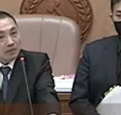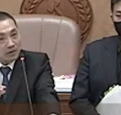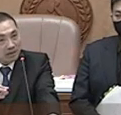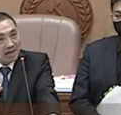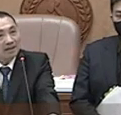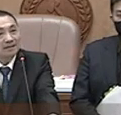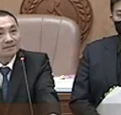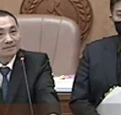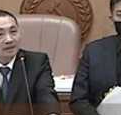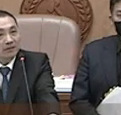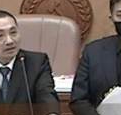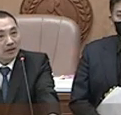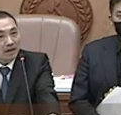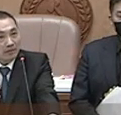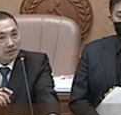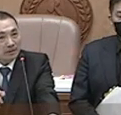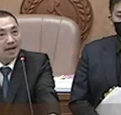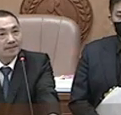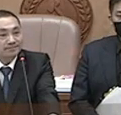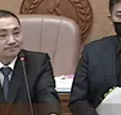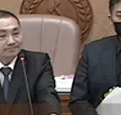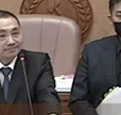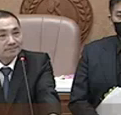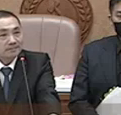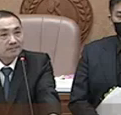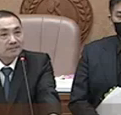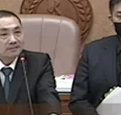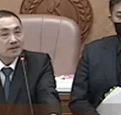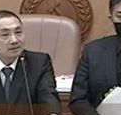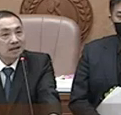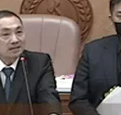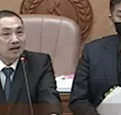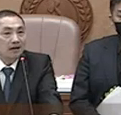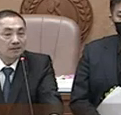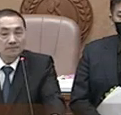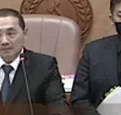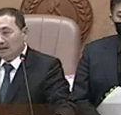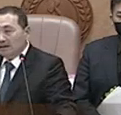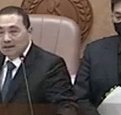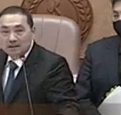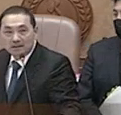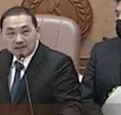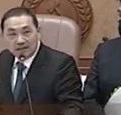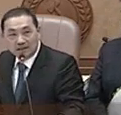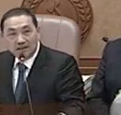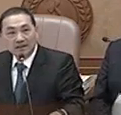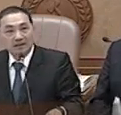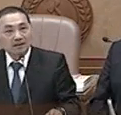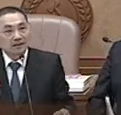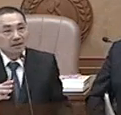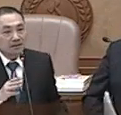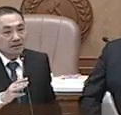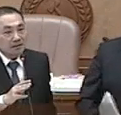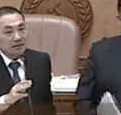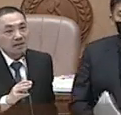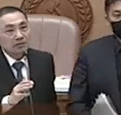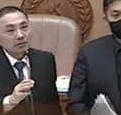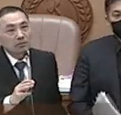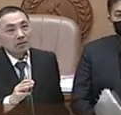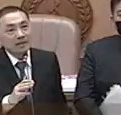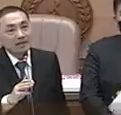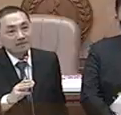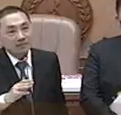答， 也经过了调查局，也经过了监察，我们对于这些都非常的尊重。谢谢。